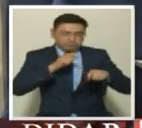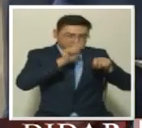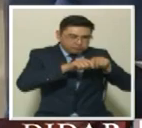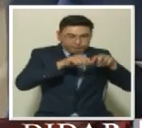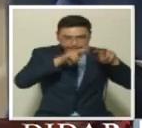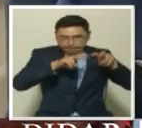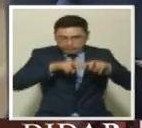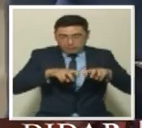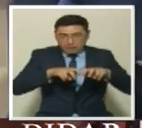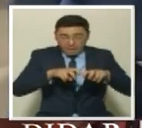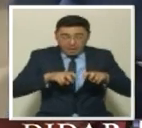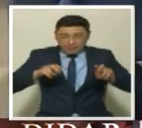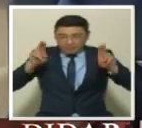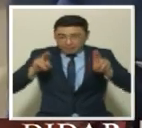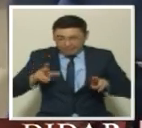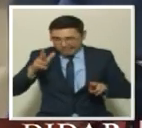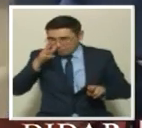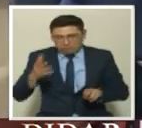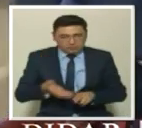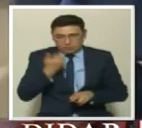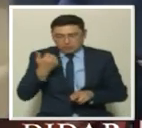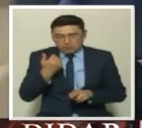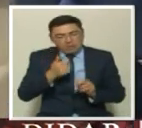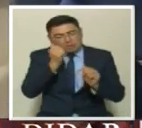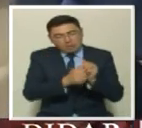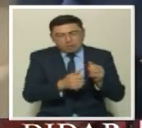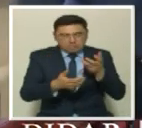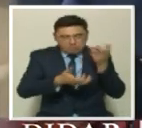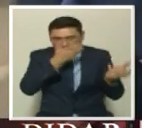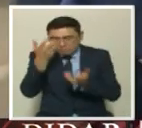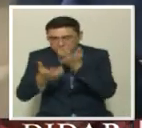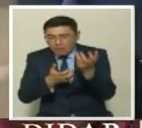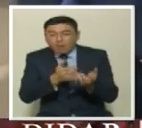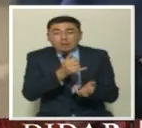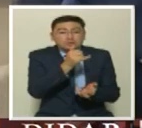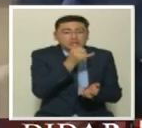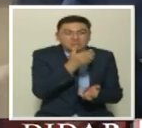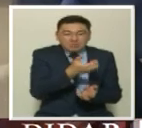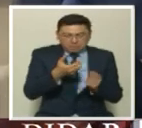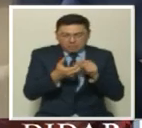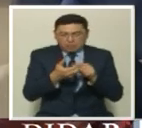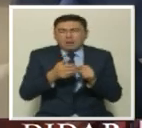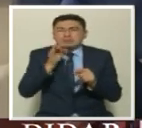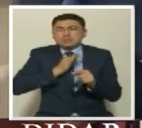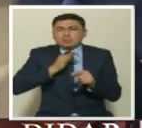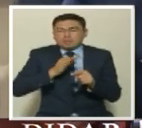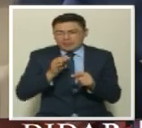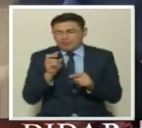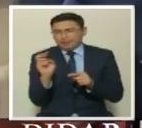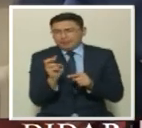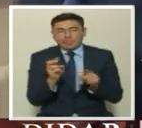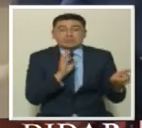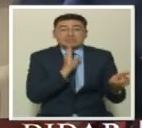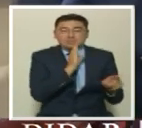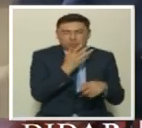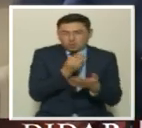это правило никогда не нарушается мы досконально проверили все предметы в сигаретах были найдены таблетки белого цвета женщина принесла